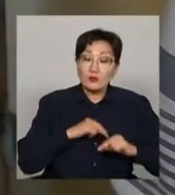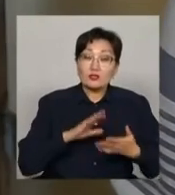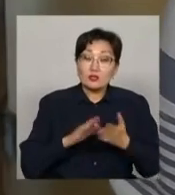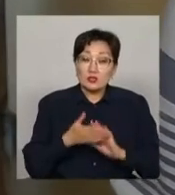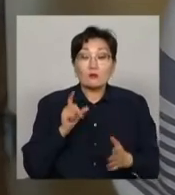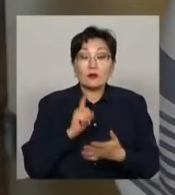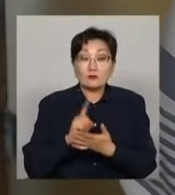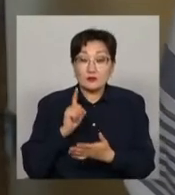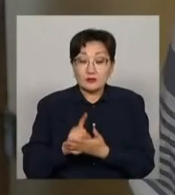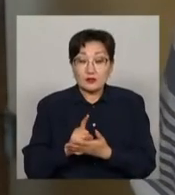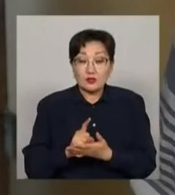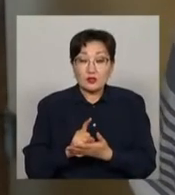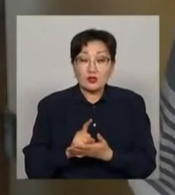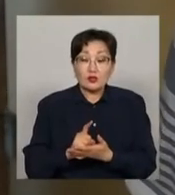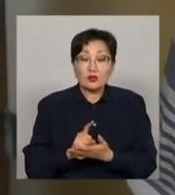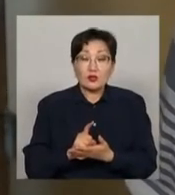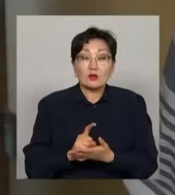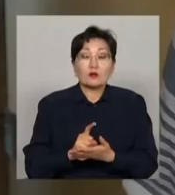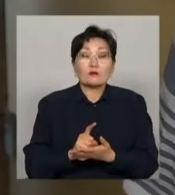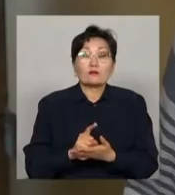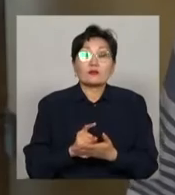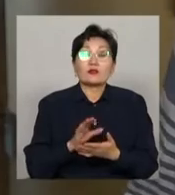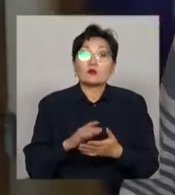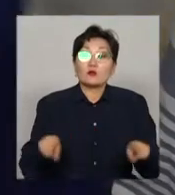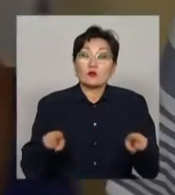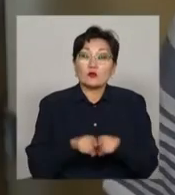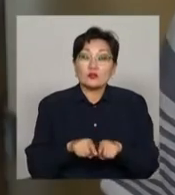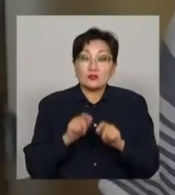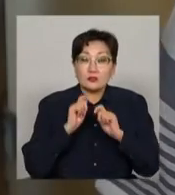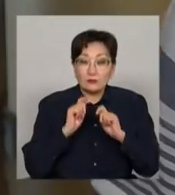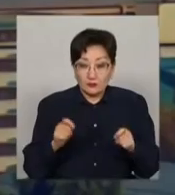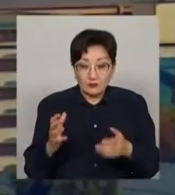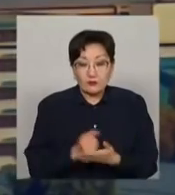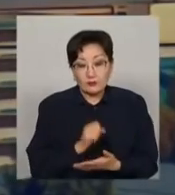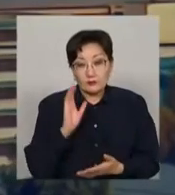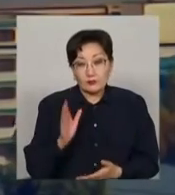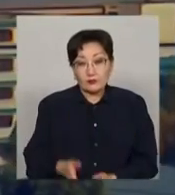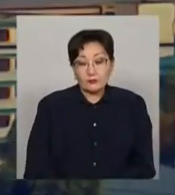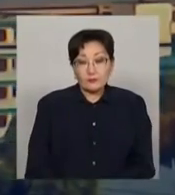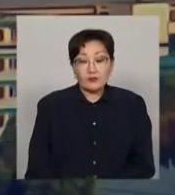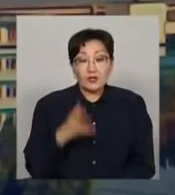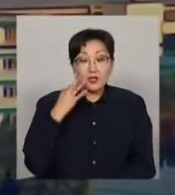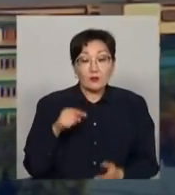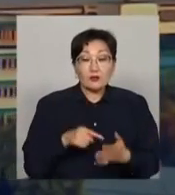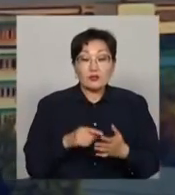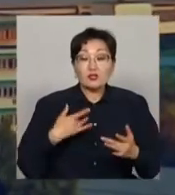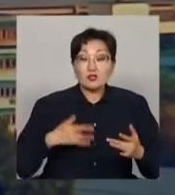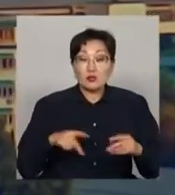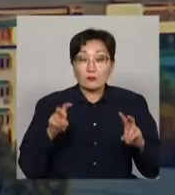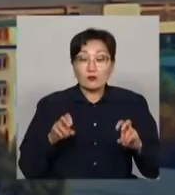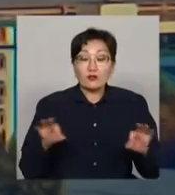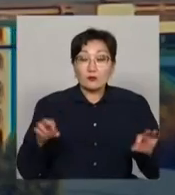міндетті түрде оның ар жағында осындай сый-сияпат күтіп тұрады. Алматының Жамбыл атындағы